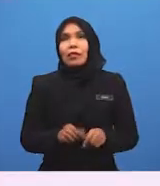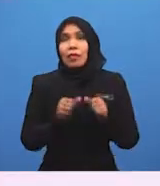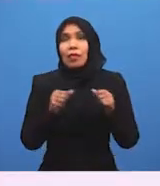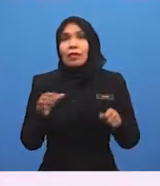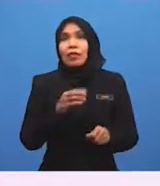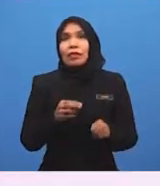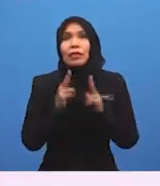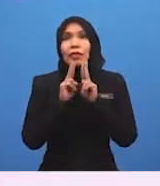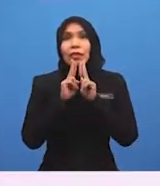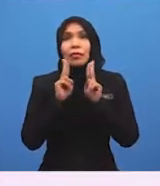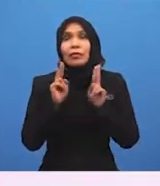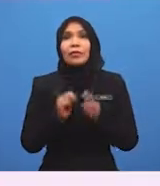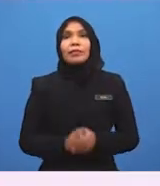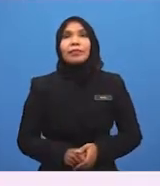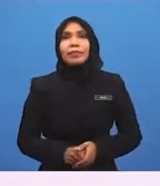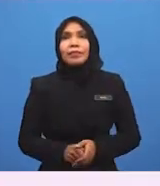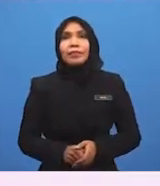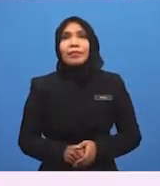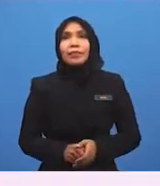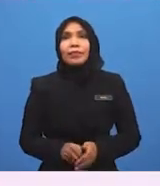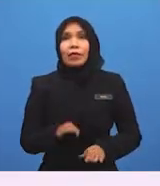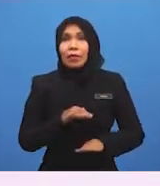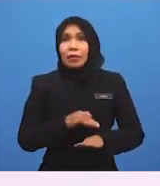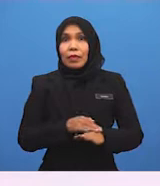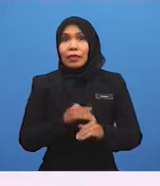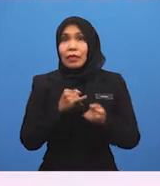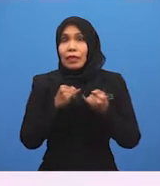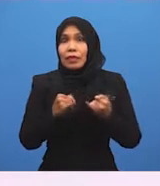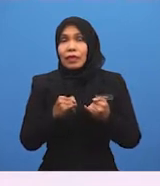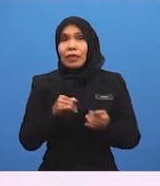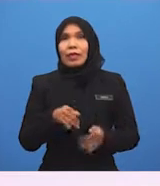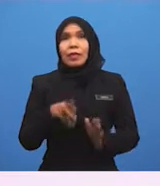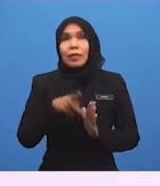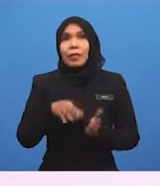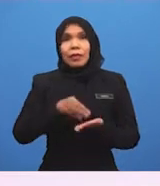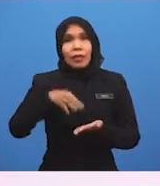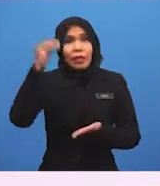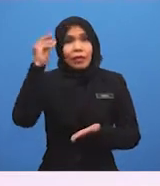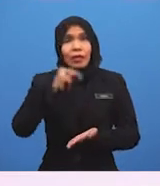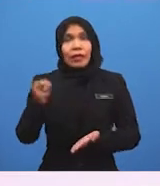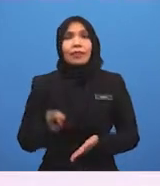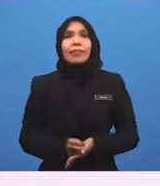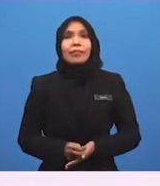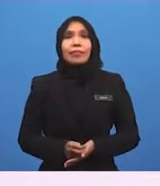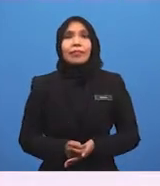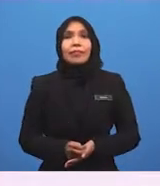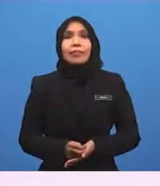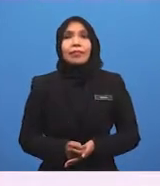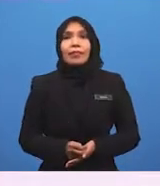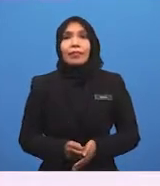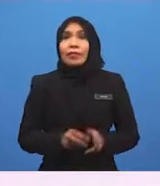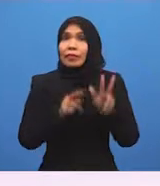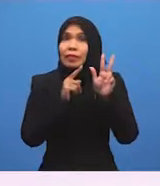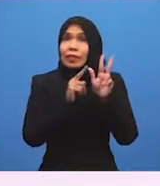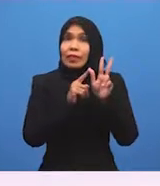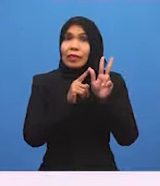murid-murid, pada akhir pembelajaran hari ini, murid dapat menjelaskan tiga cara bersikap